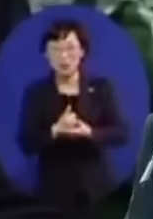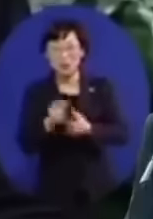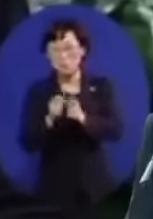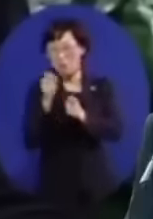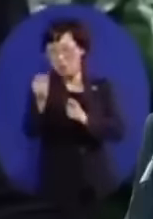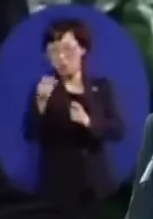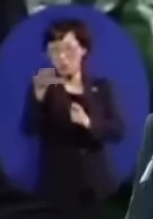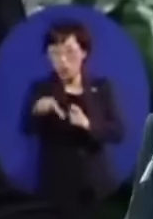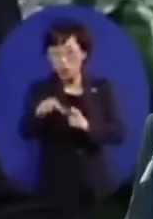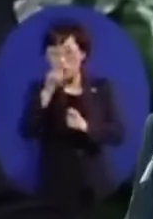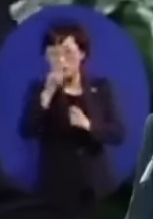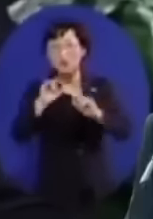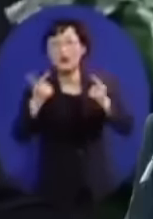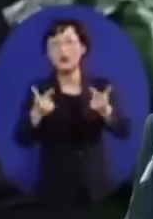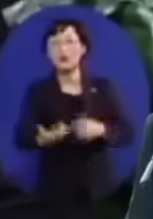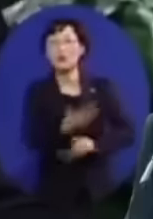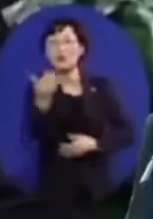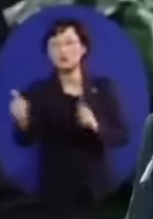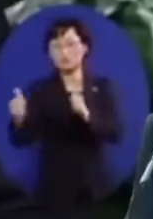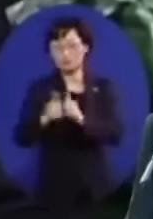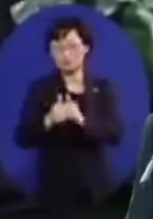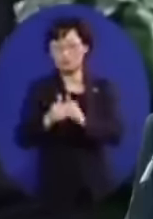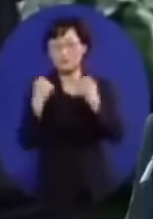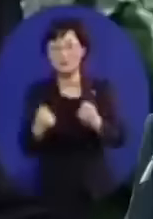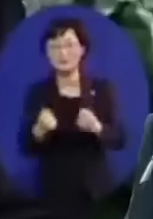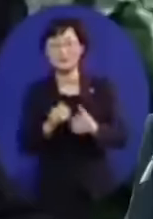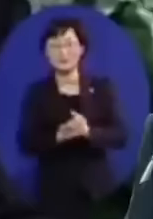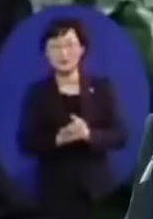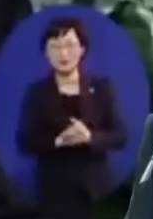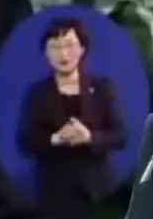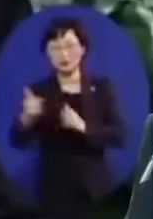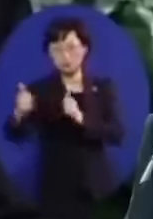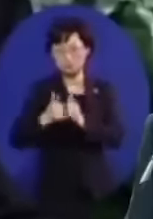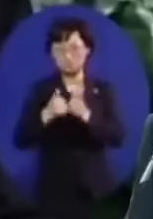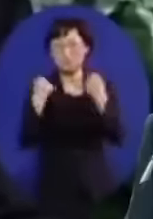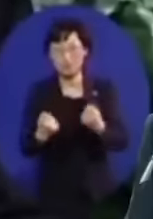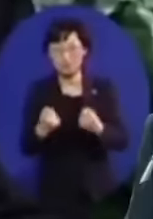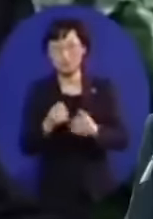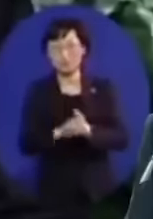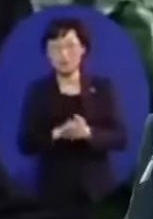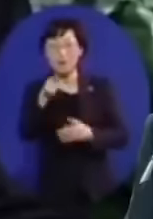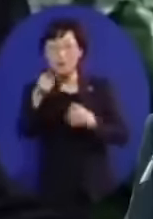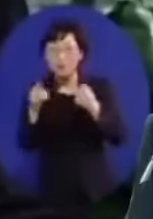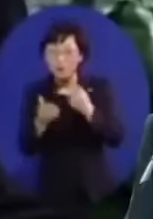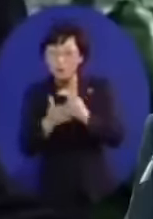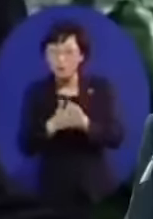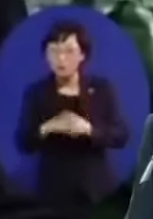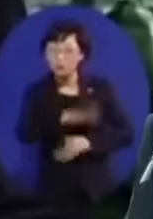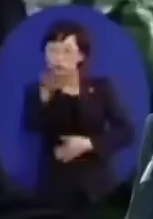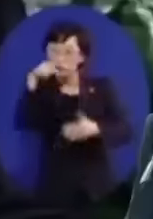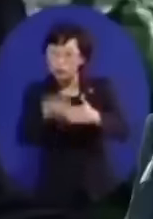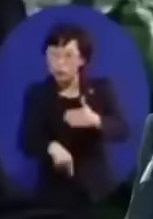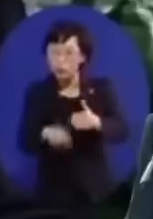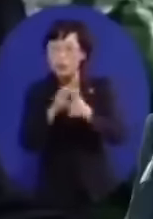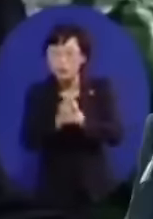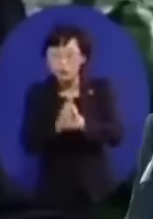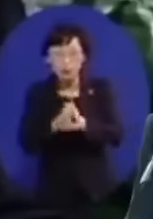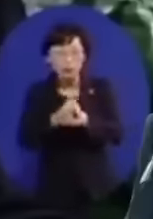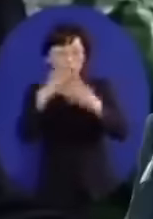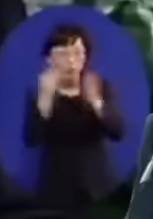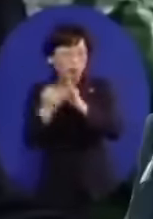않습니다. 여러분 곁에 계십니다. 우리 곁에 있어요. 그러므로 우리가 속으로 하는 기도도 듣고